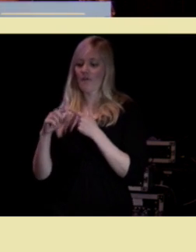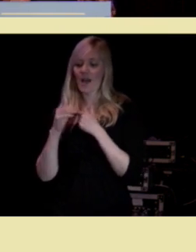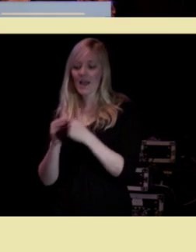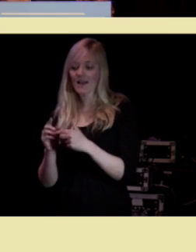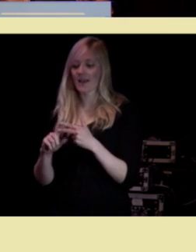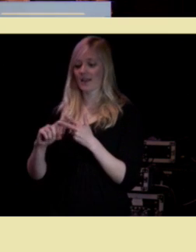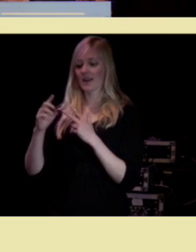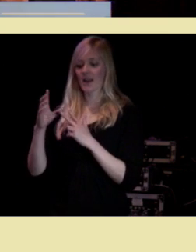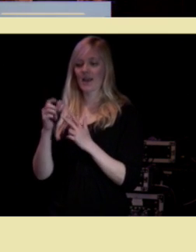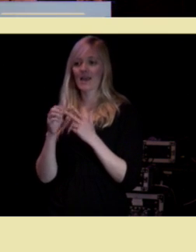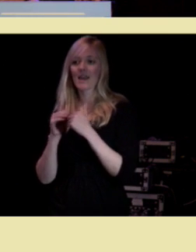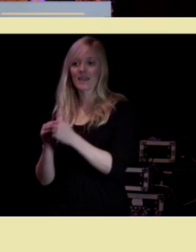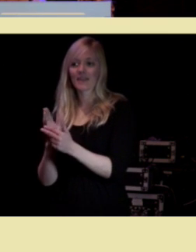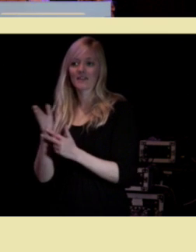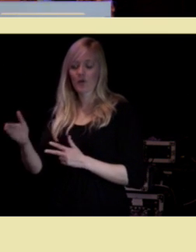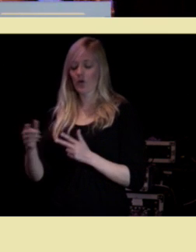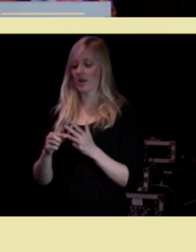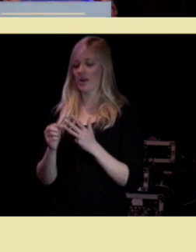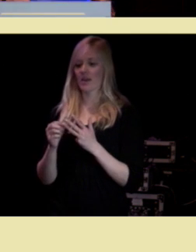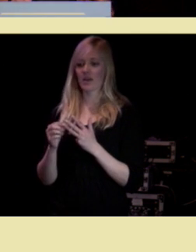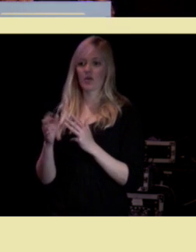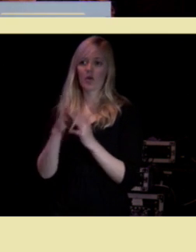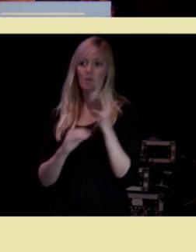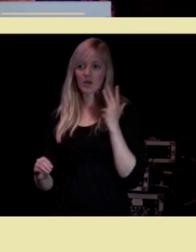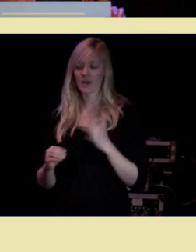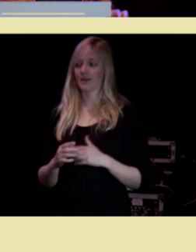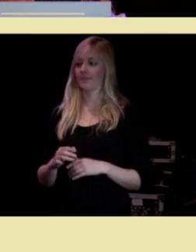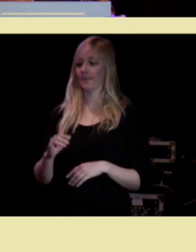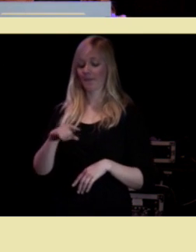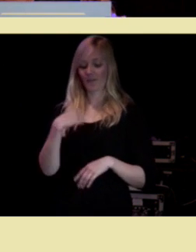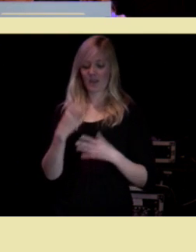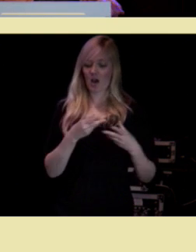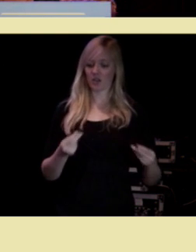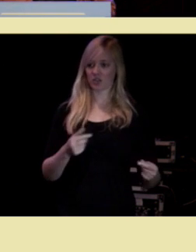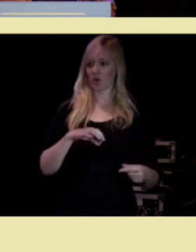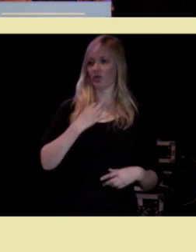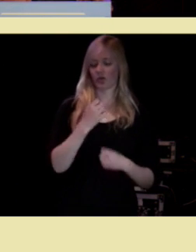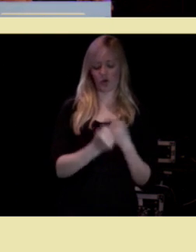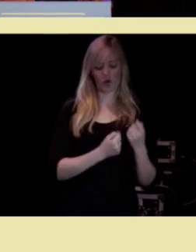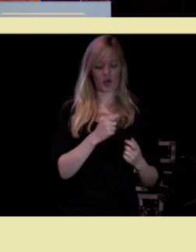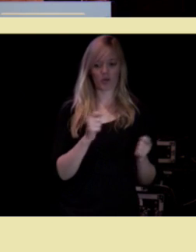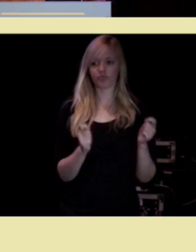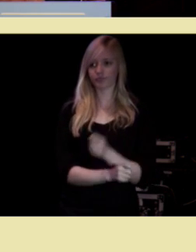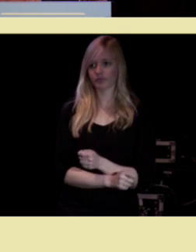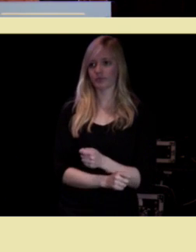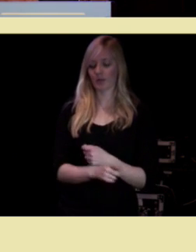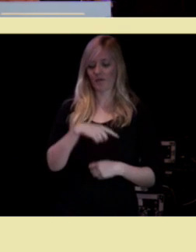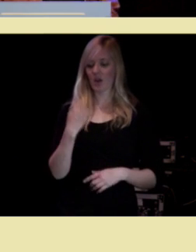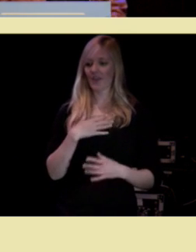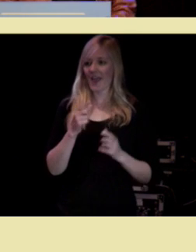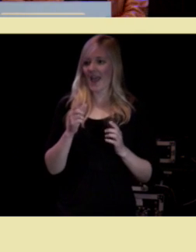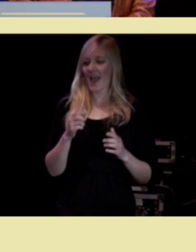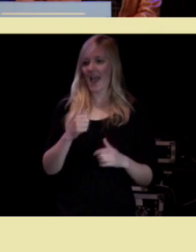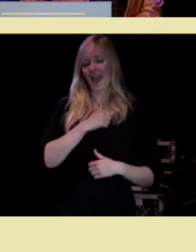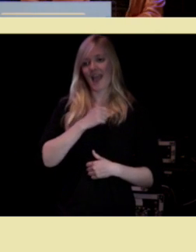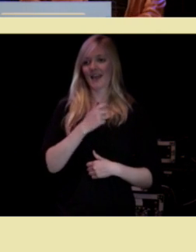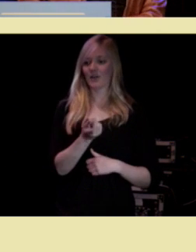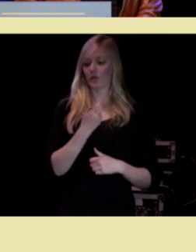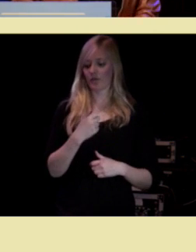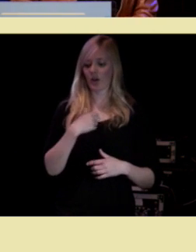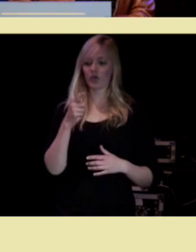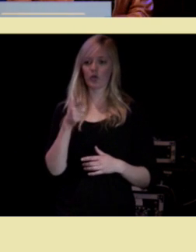føringer, rapporteringer med videre. Men dette her ønsket vi Asker å gjøre noe med. Men vi hadde vår egen lille utfordring. Vi hadde